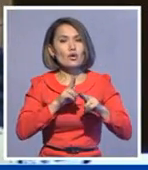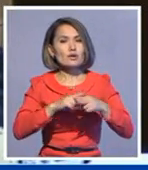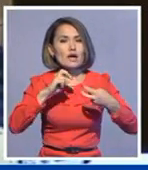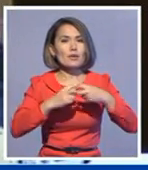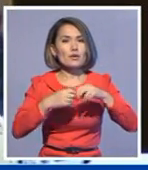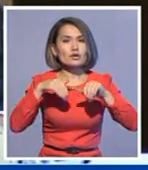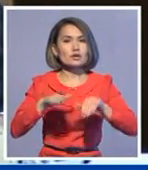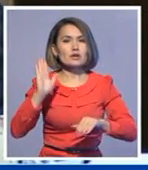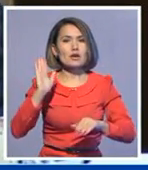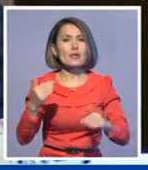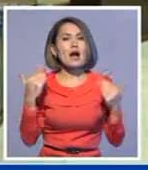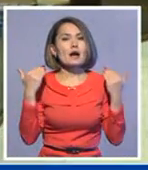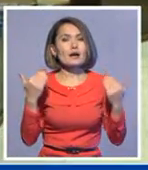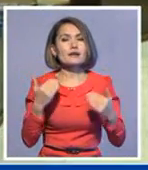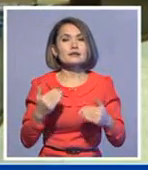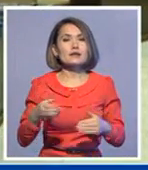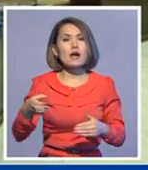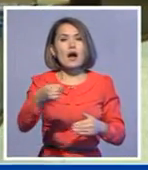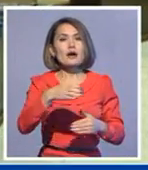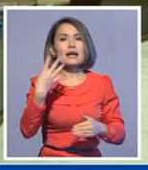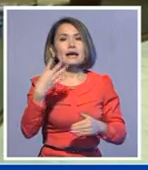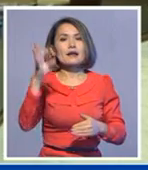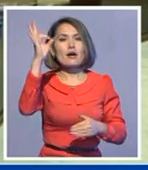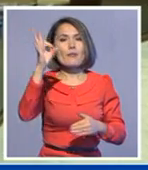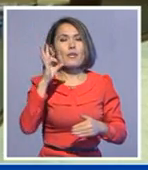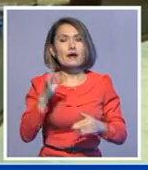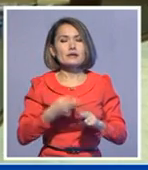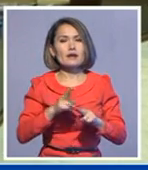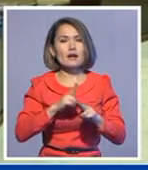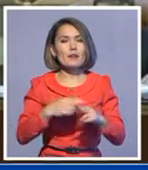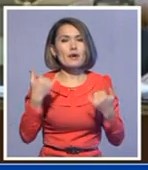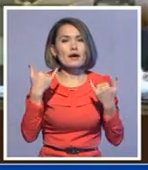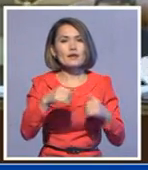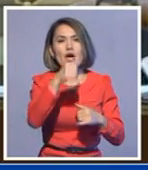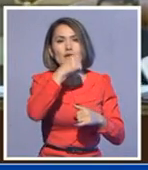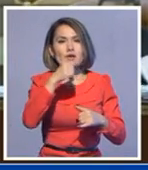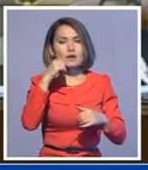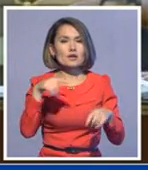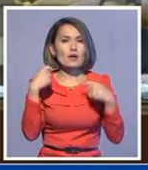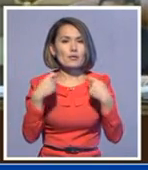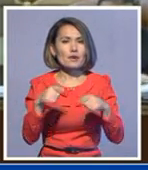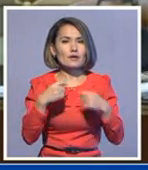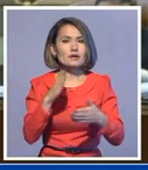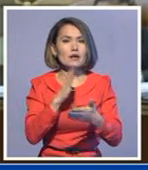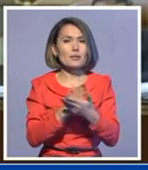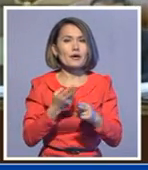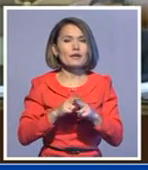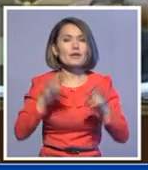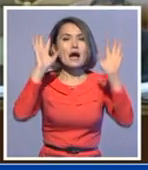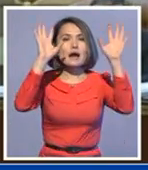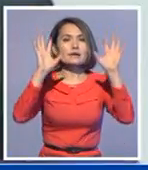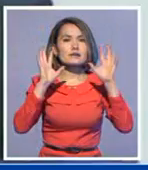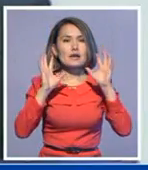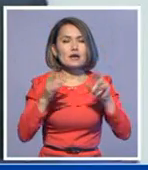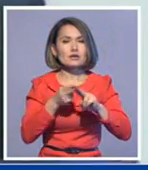білдірді. Өйткені қазірдің өзінде арақ өнімдерінің 40% көлеңкелі экономикаға тиесілі екен. Заңды алып келген экономика және бюджеттік